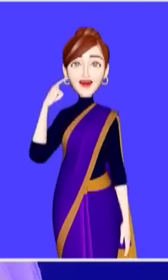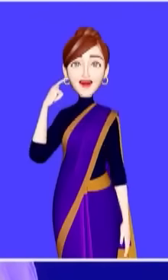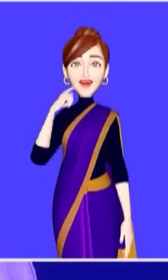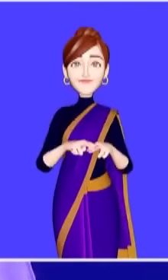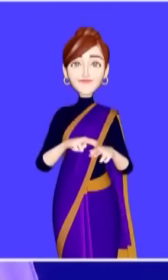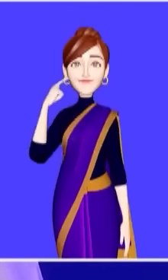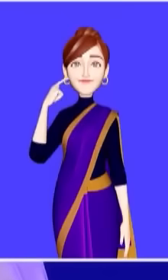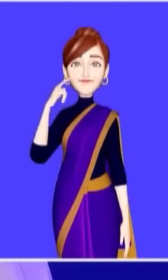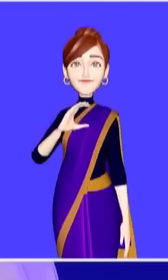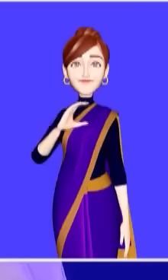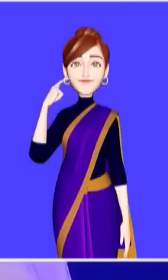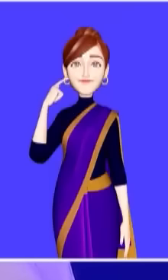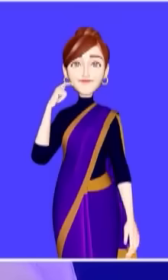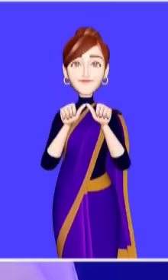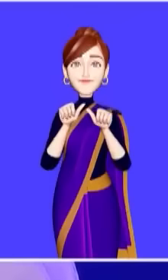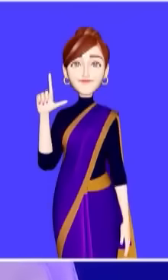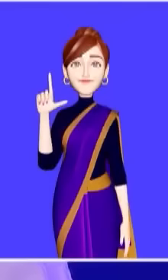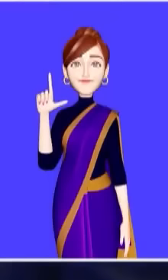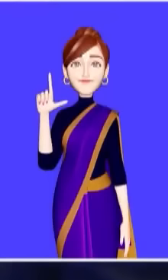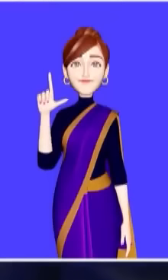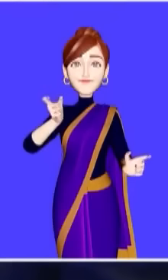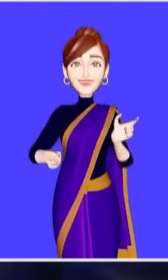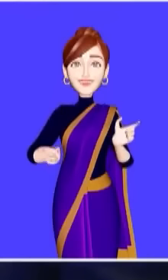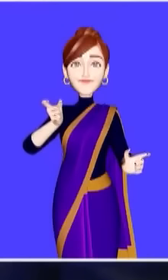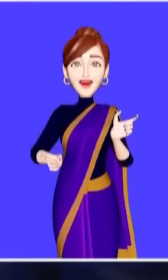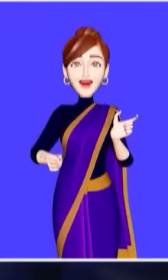ऑथेंटिसिटी लेबल्स होने चाहिए